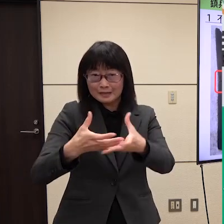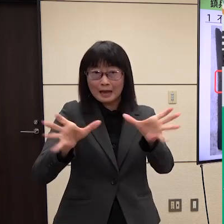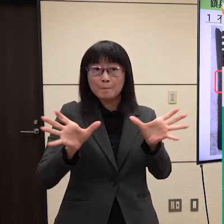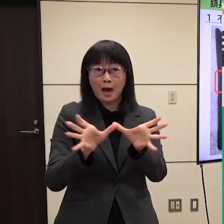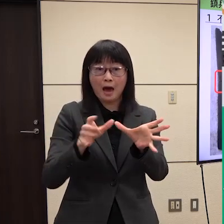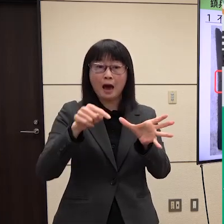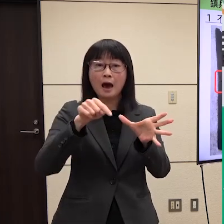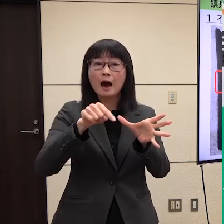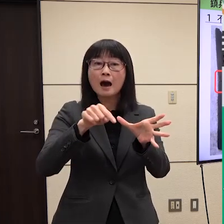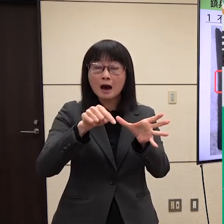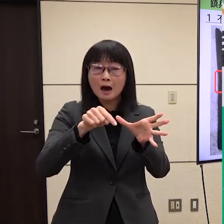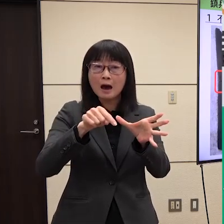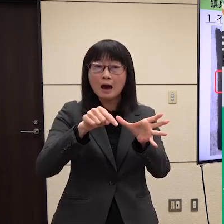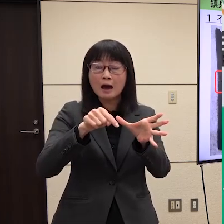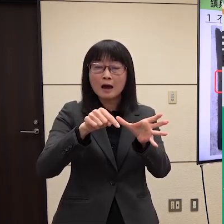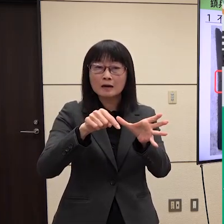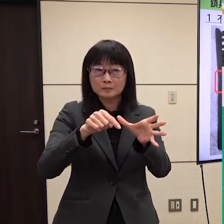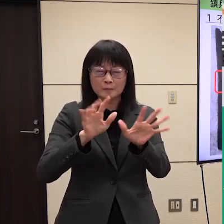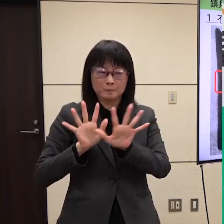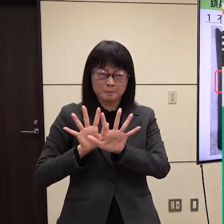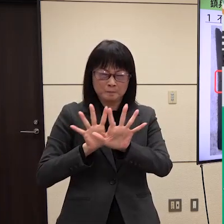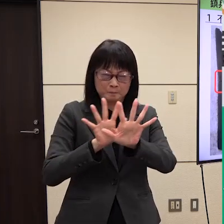このそれぞれの遠征地で、